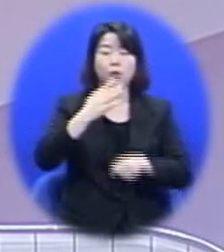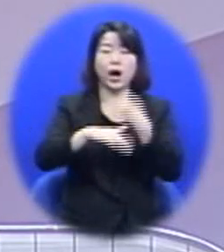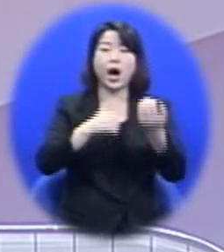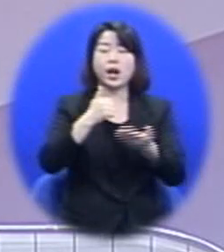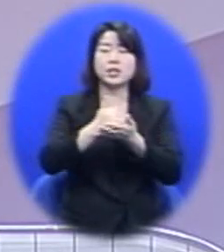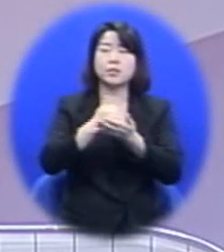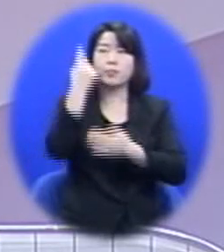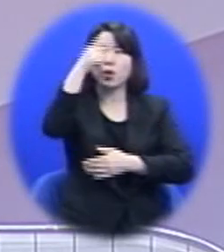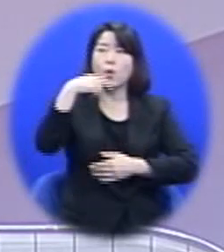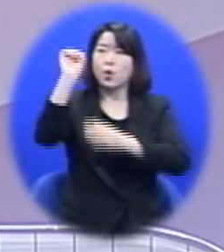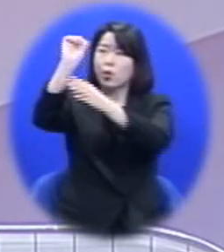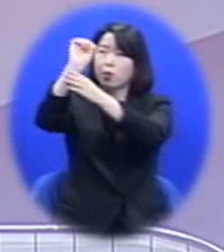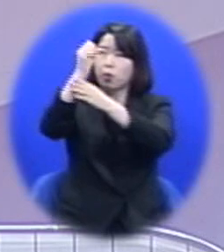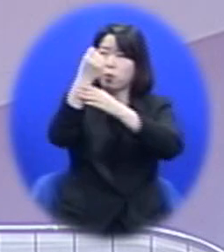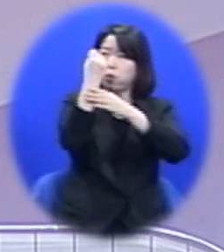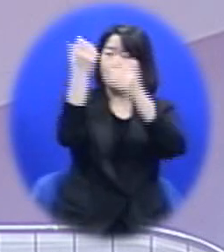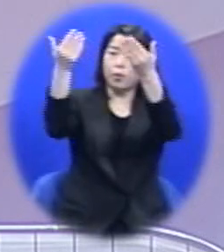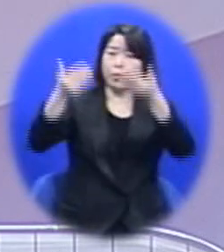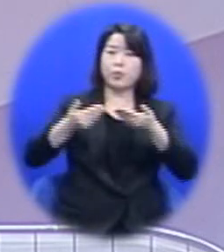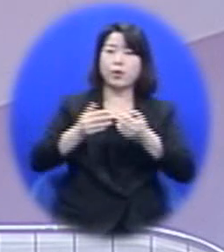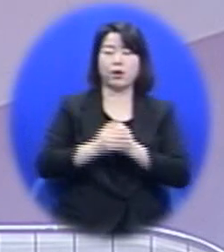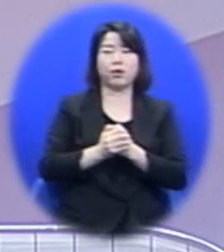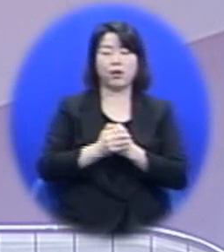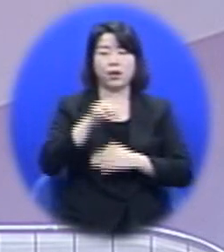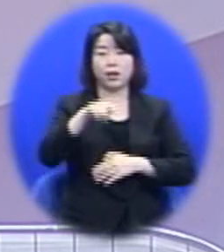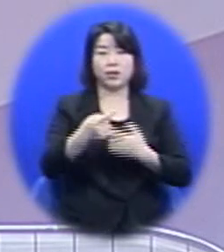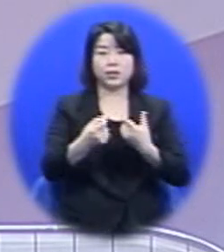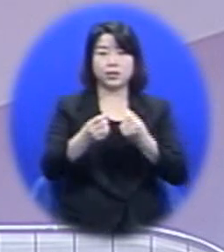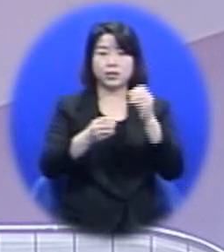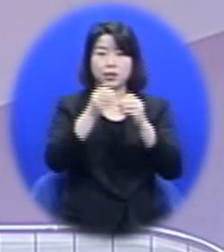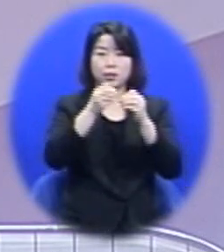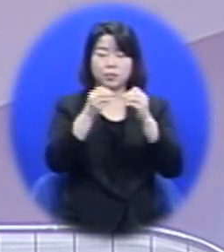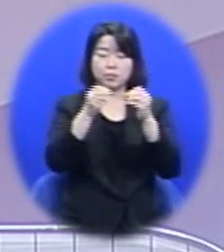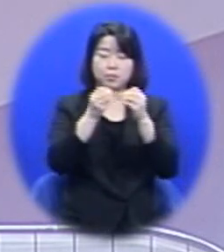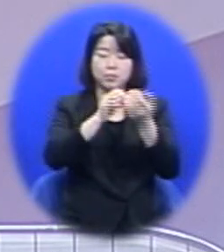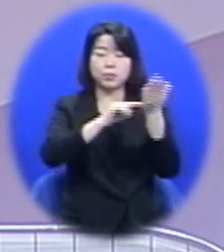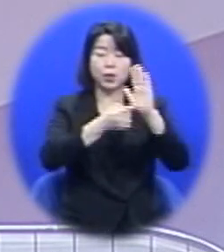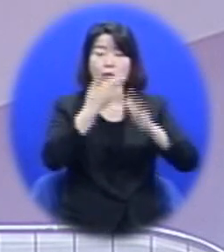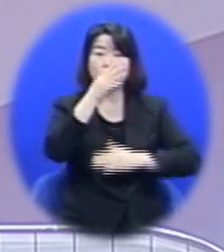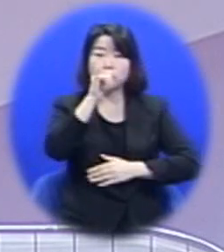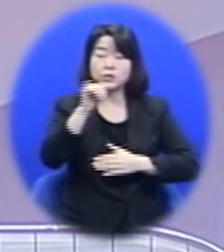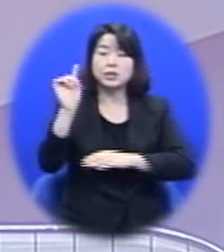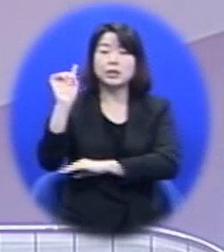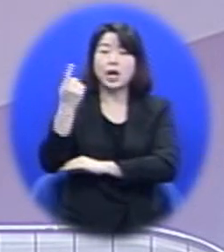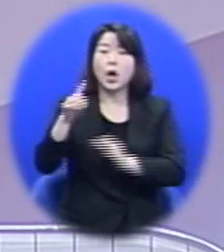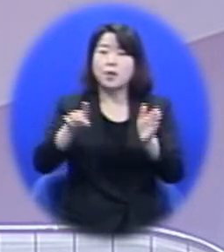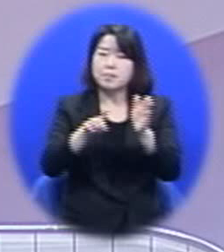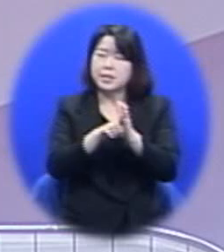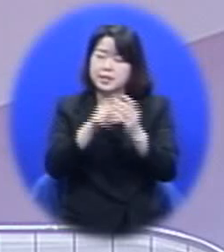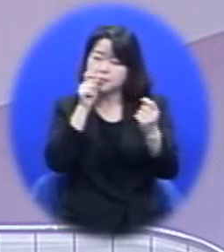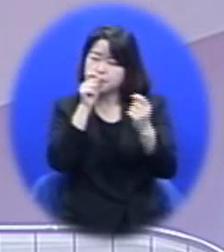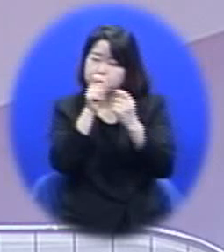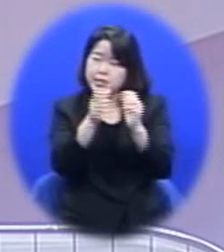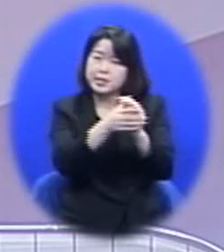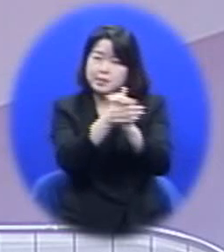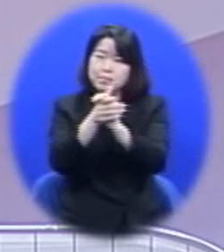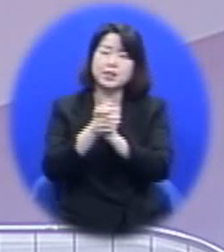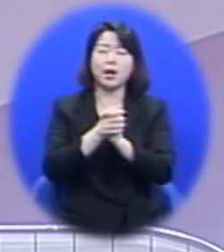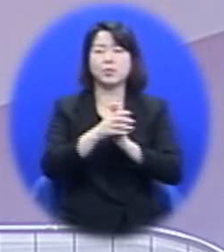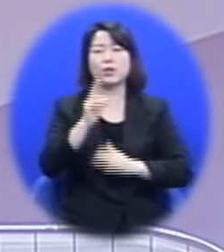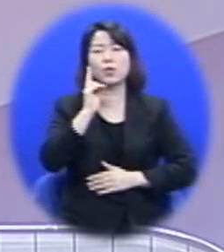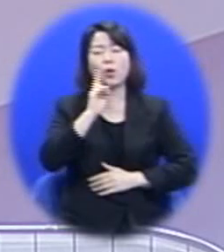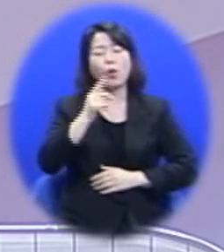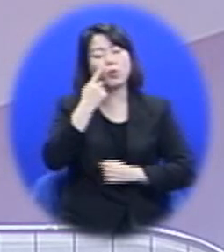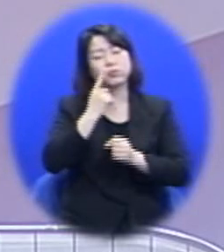얼굴을 돌려주세요. 이렇게 표현할 수 있는 이 다윗의 믿음과 친밀함이 너무너무